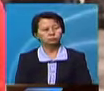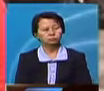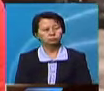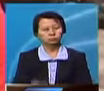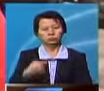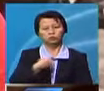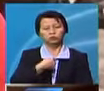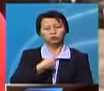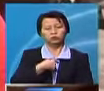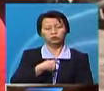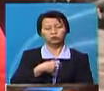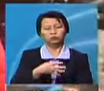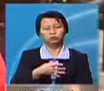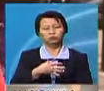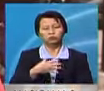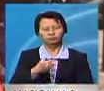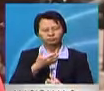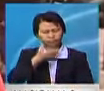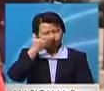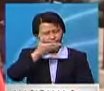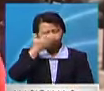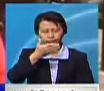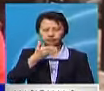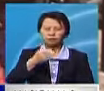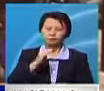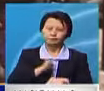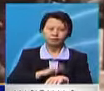Saya dah dapat bau tu dalam masa